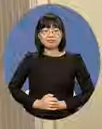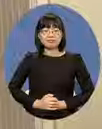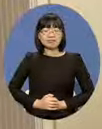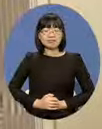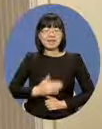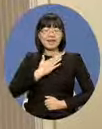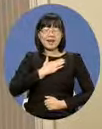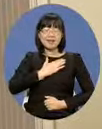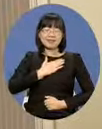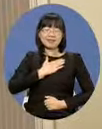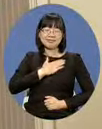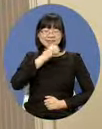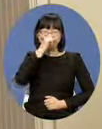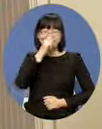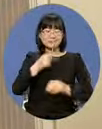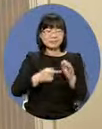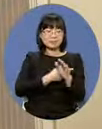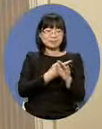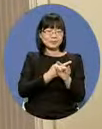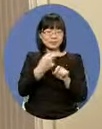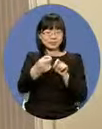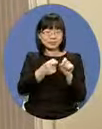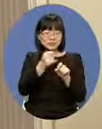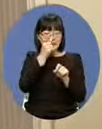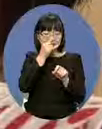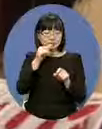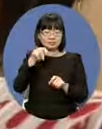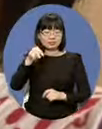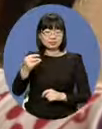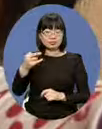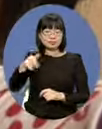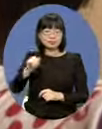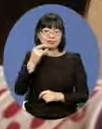모처럼 기분 좋은 외출을 앞둔 슬기 엄마.